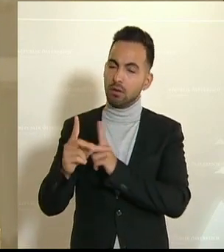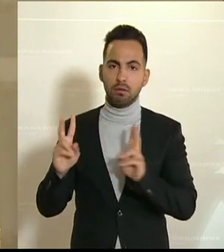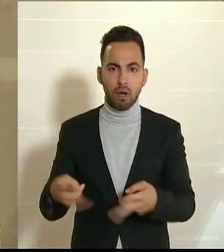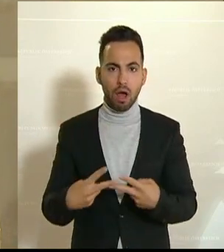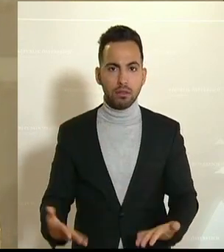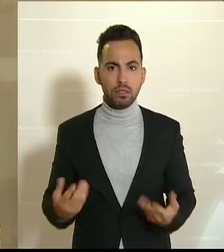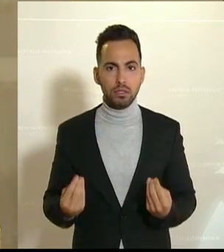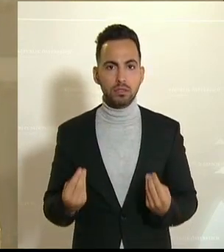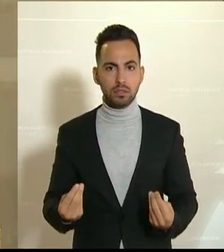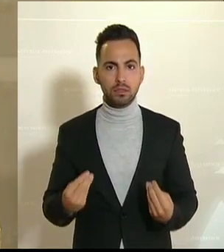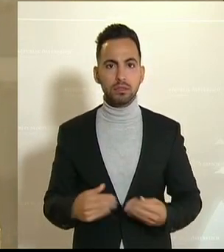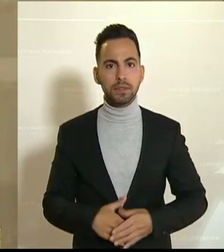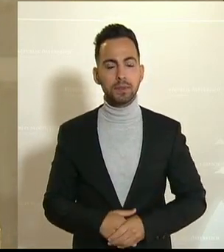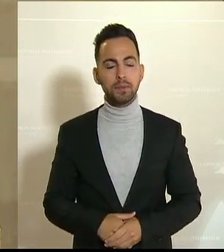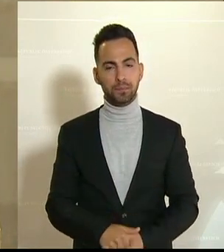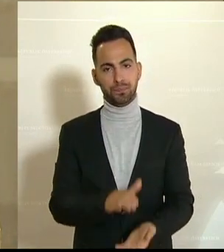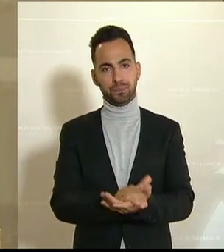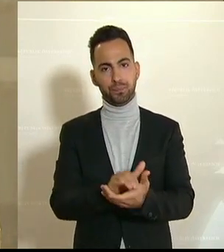sind.